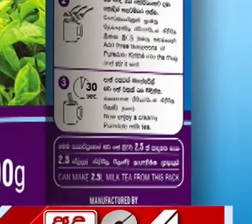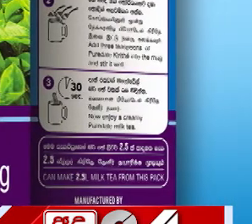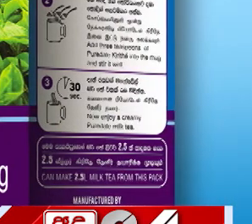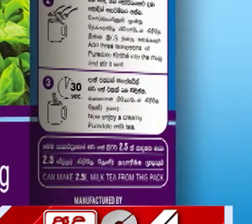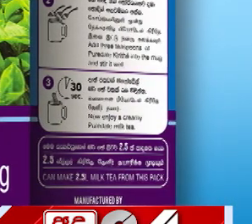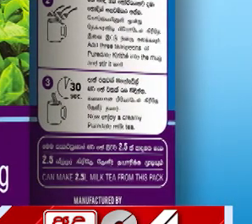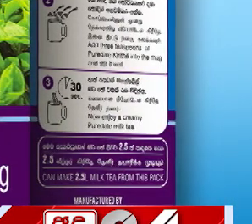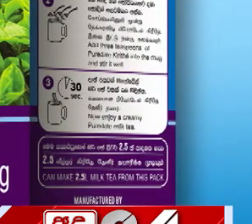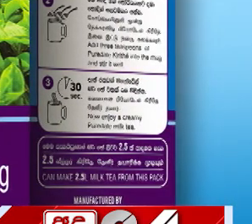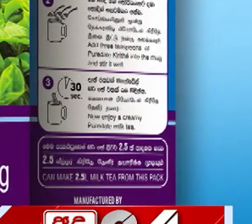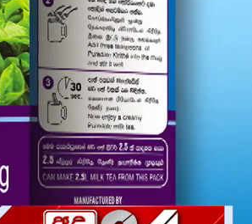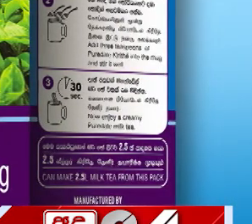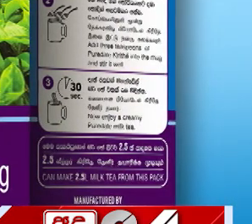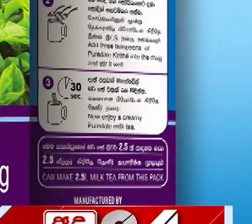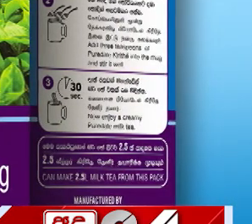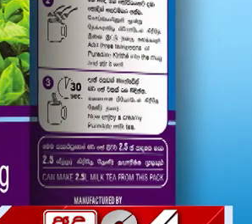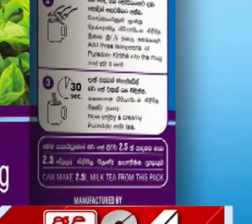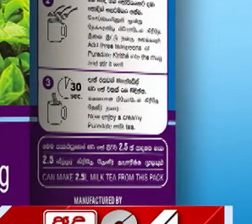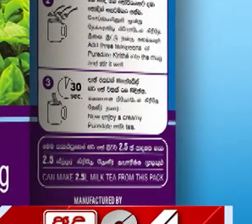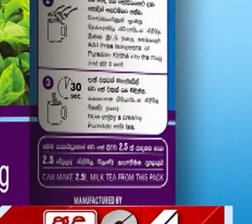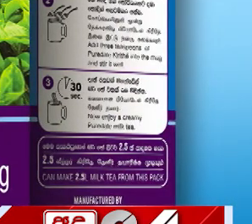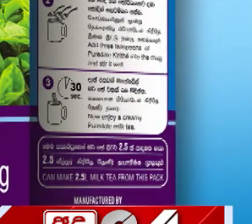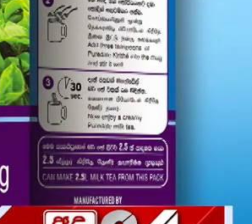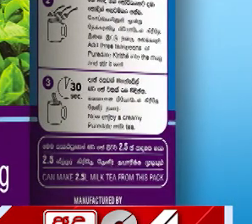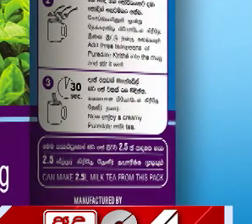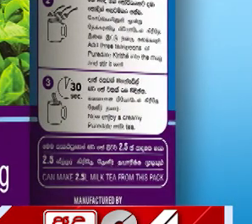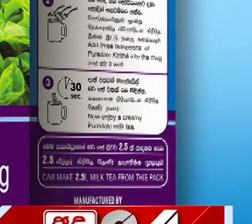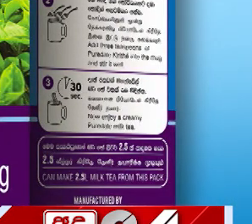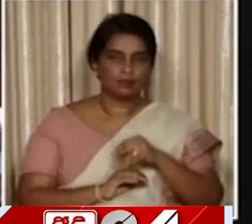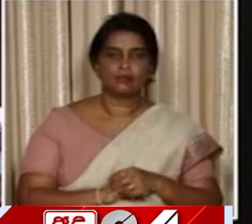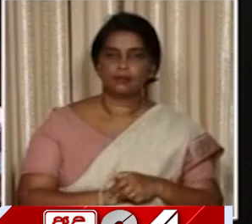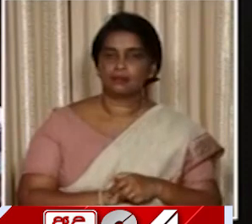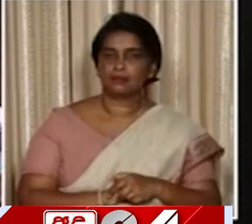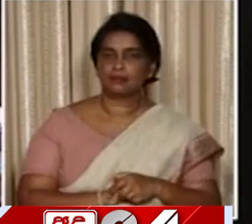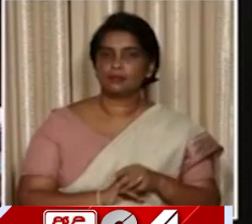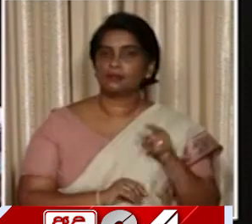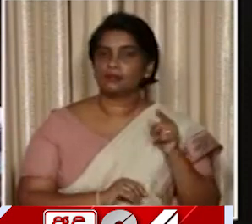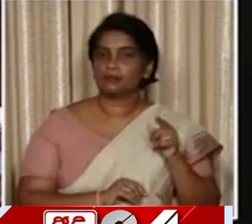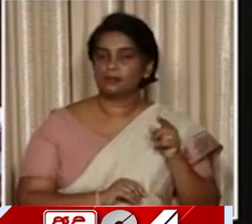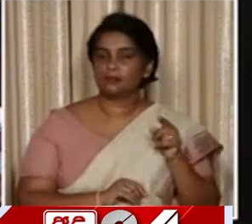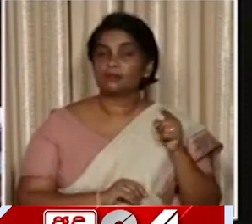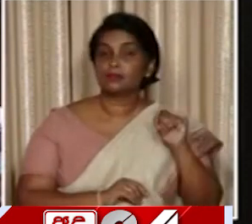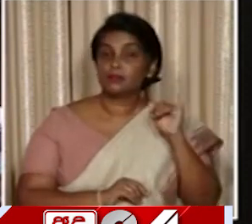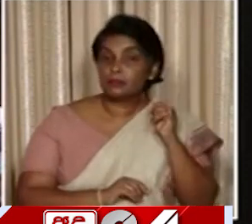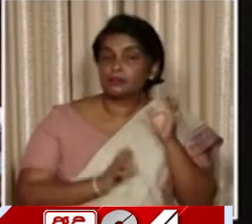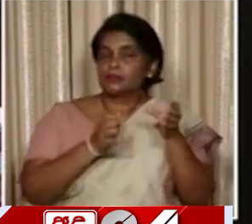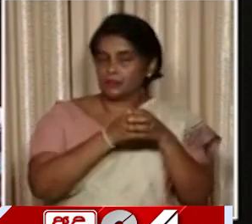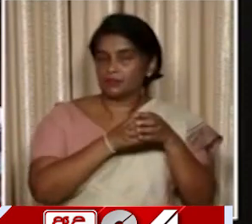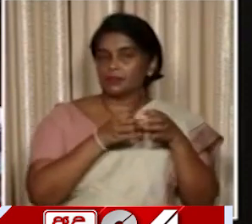Parima rasain piri Pio Del original cerita kopiak sandha bayarnya rupiah 45 pamanai. Oya, samahara